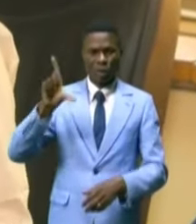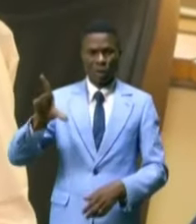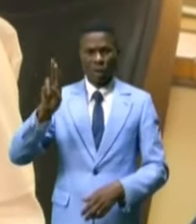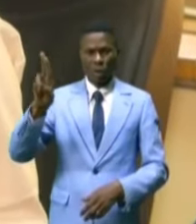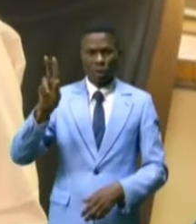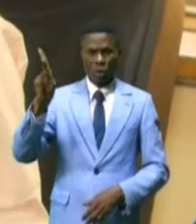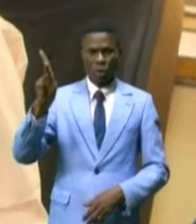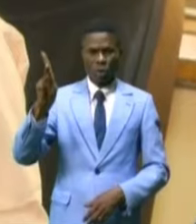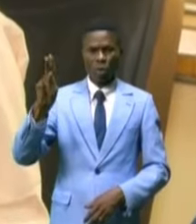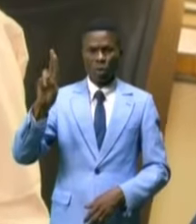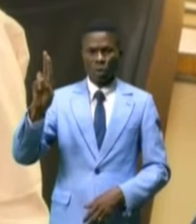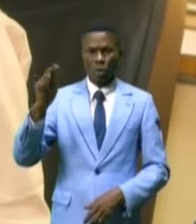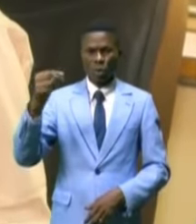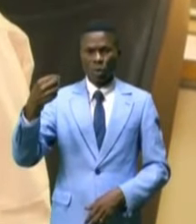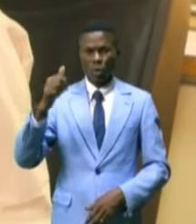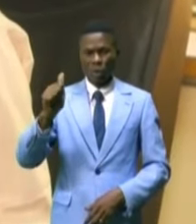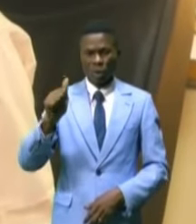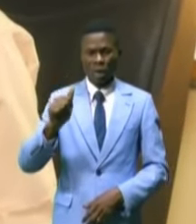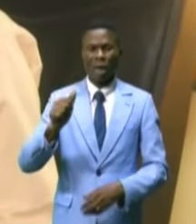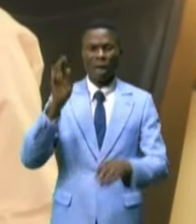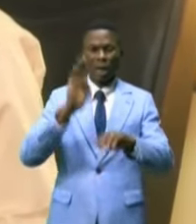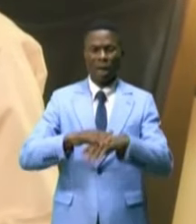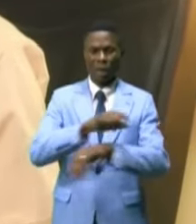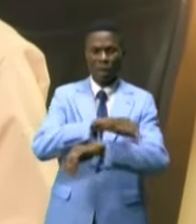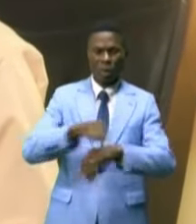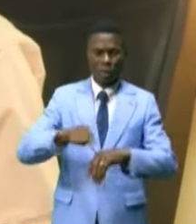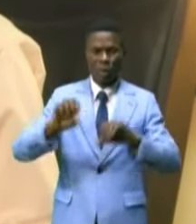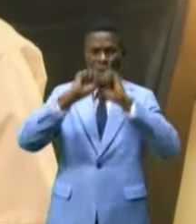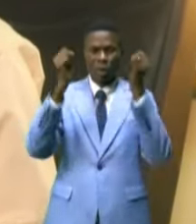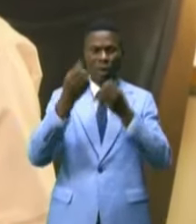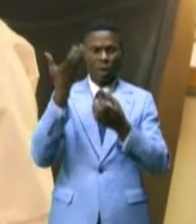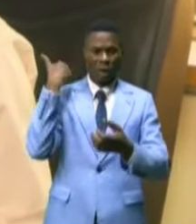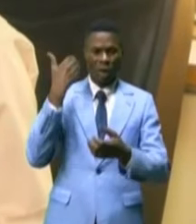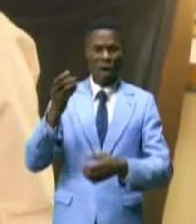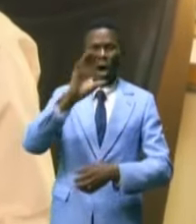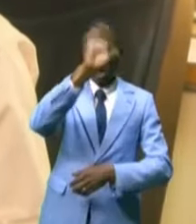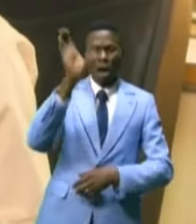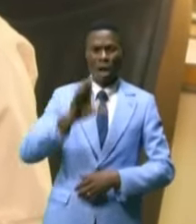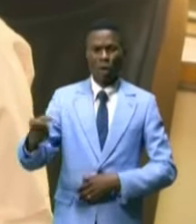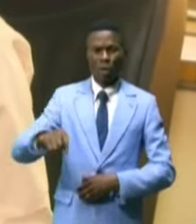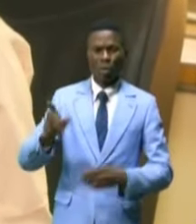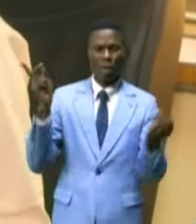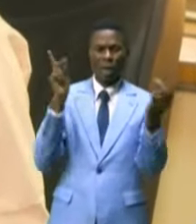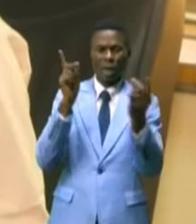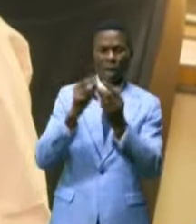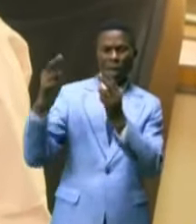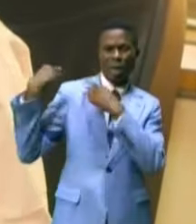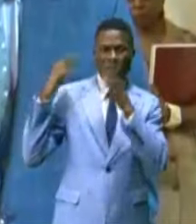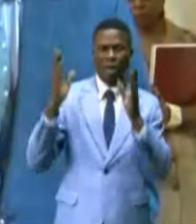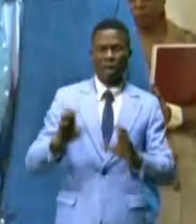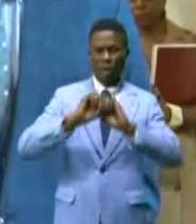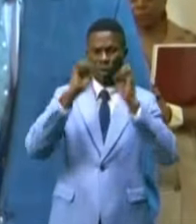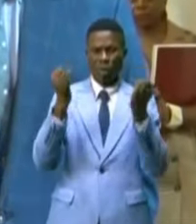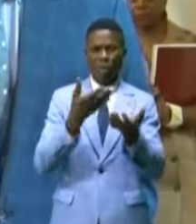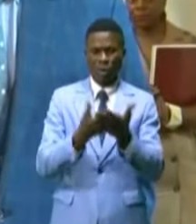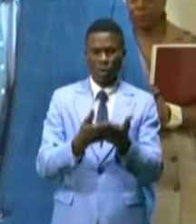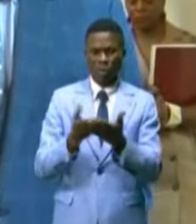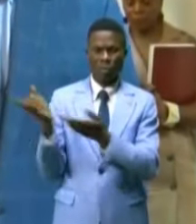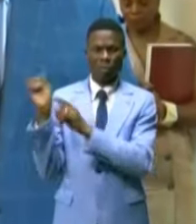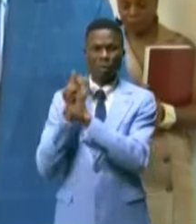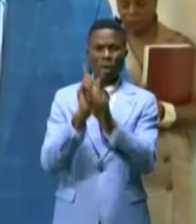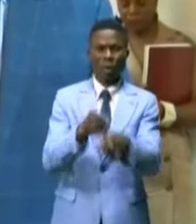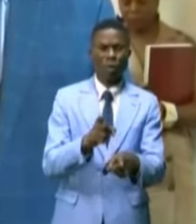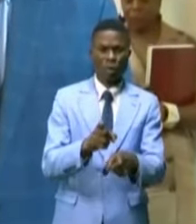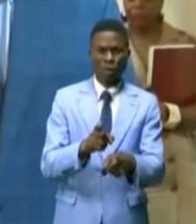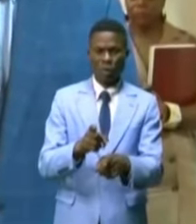au siège de la régie des eaux à Gombe pour rencontrer les responsables de cette entreprise. Nous sommes venus avec quelques notables du